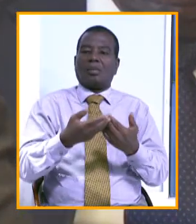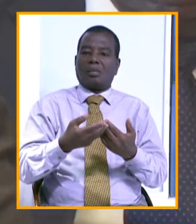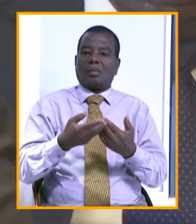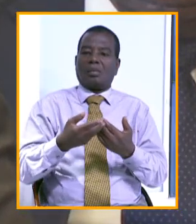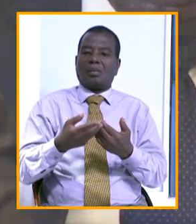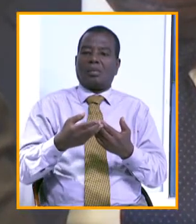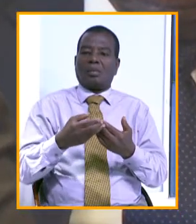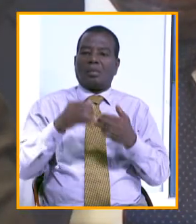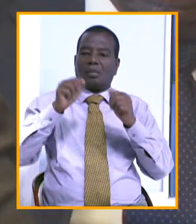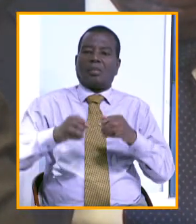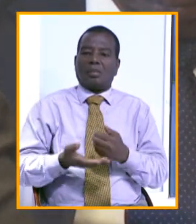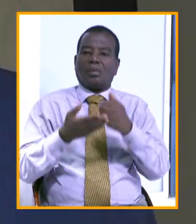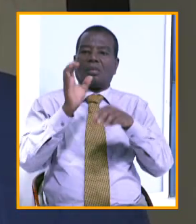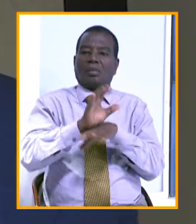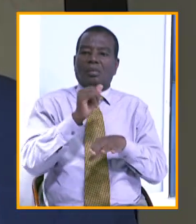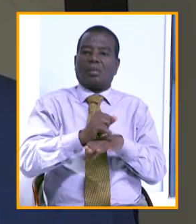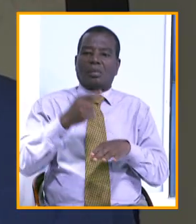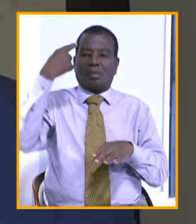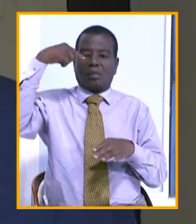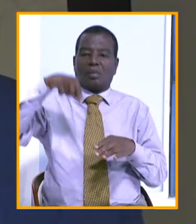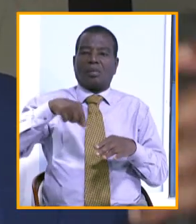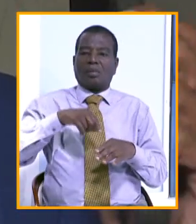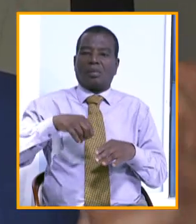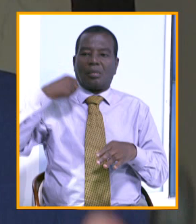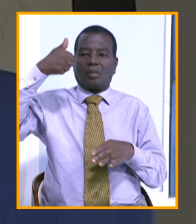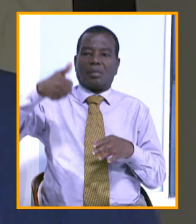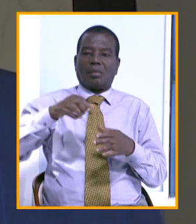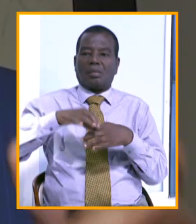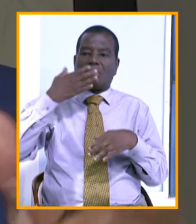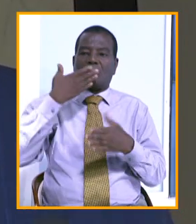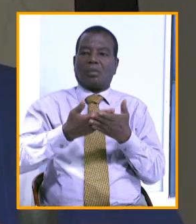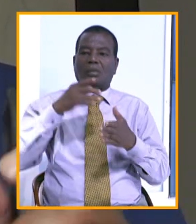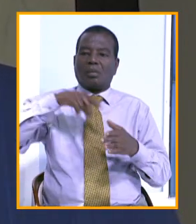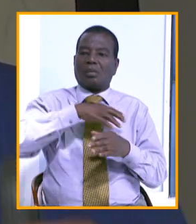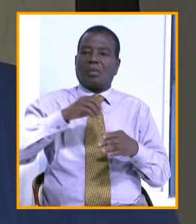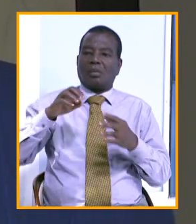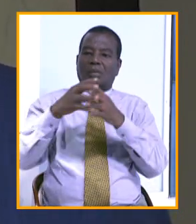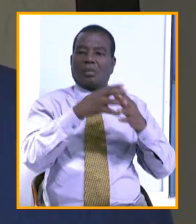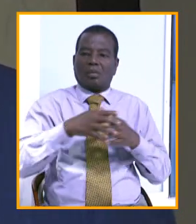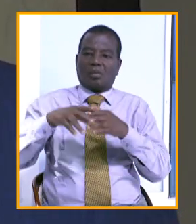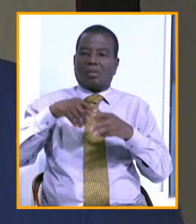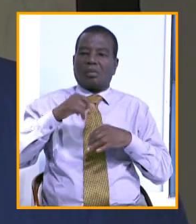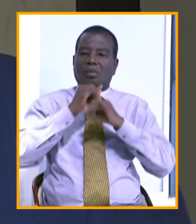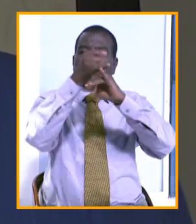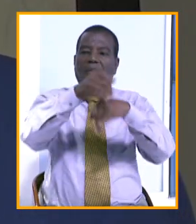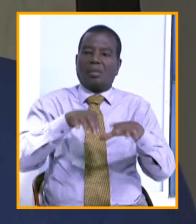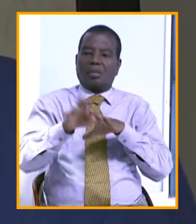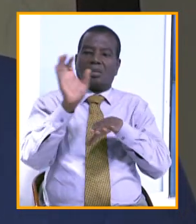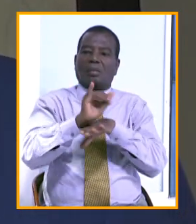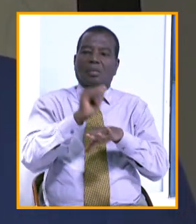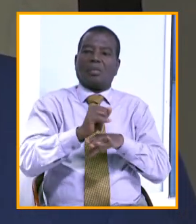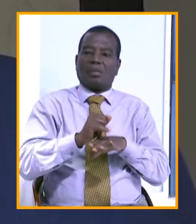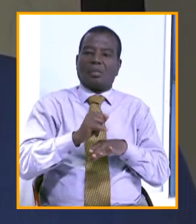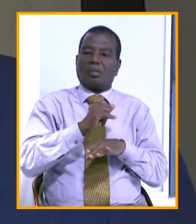peut aider la Côte d'Ivoire. Je crois que le futur sera bon et que les États-Unis vont plus investir en Côte d'Ivoire.